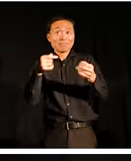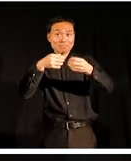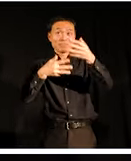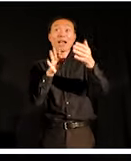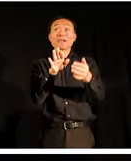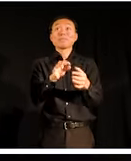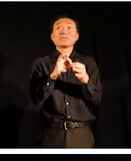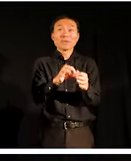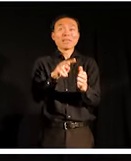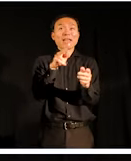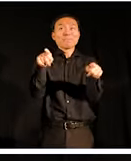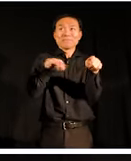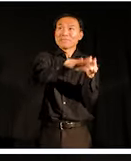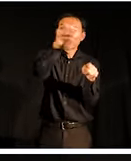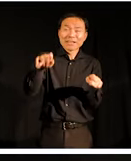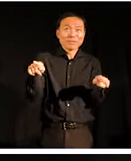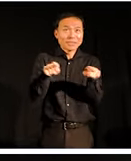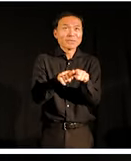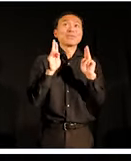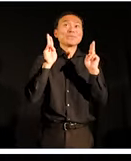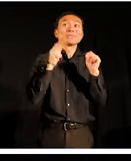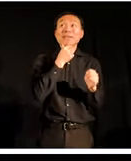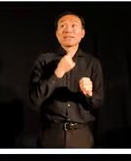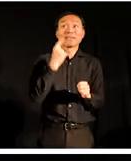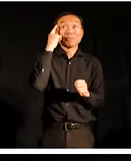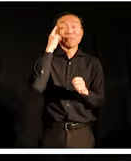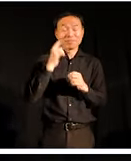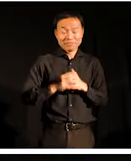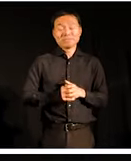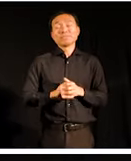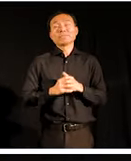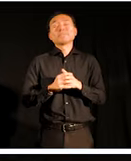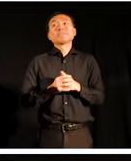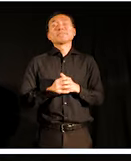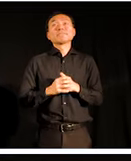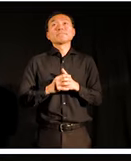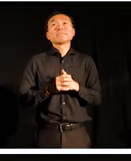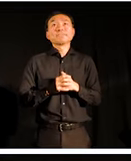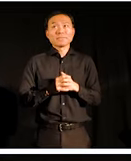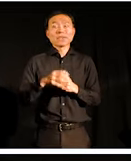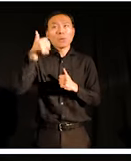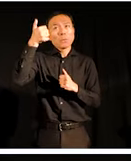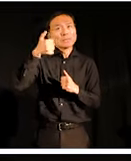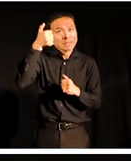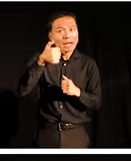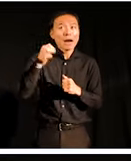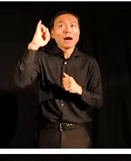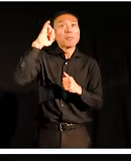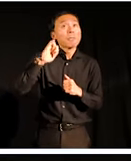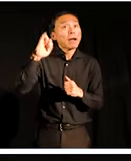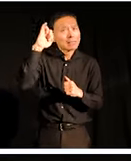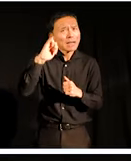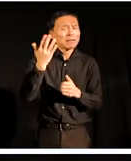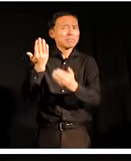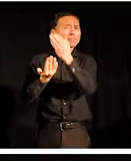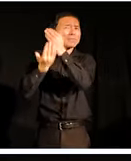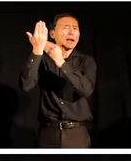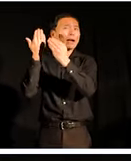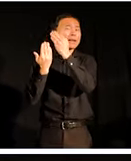ますえま本当にあのえおじいちゃんおばあちゃんえ昔ね